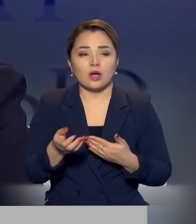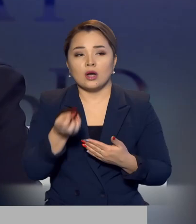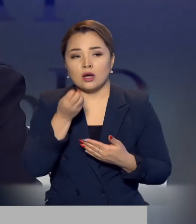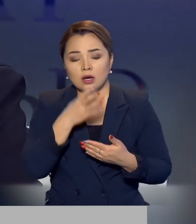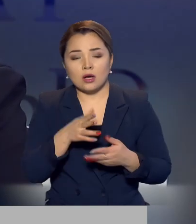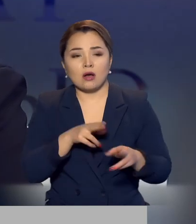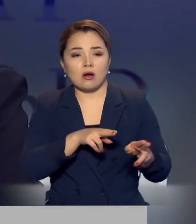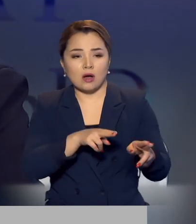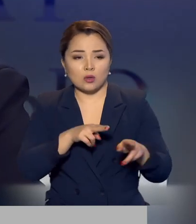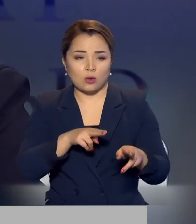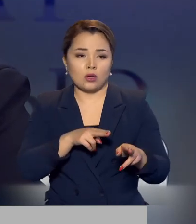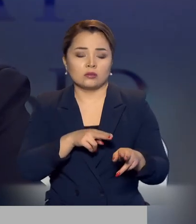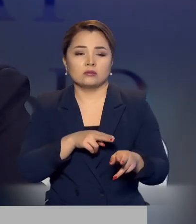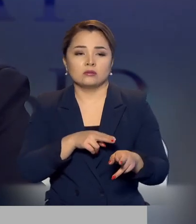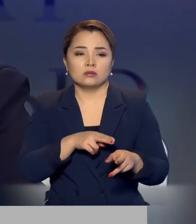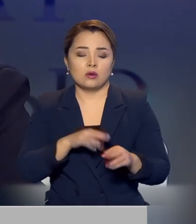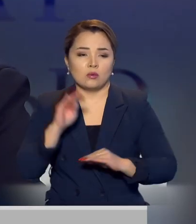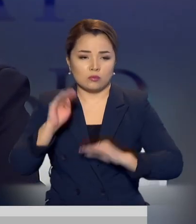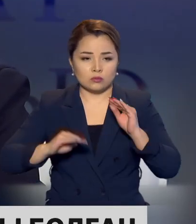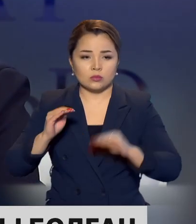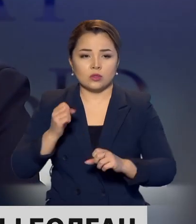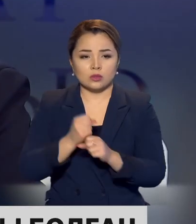жақсы қаруланған топтар